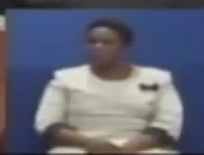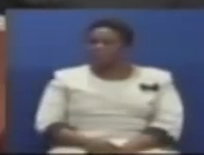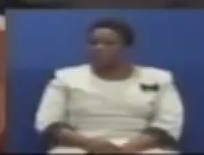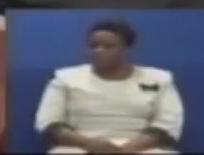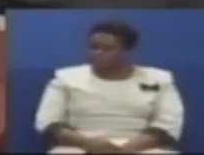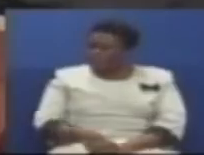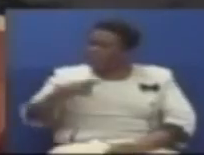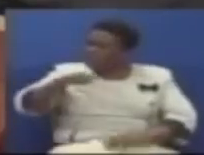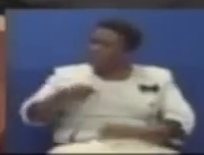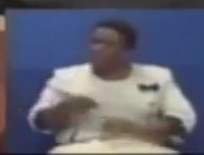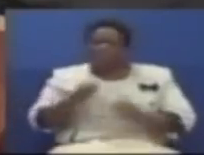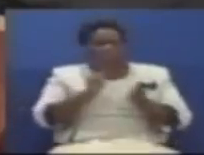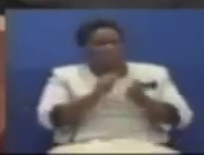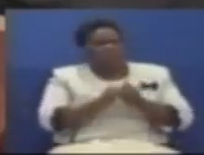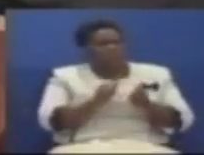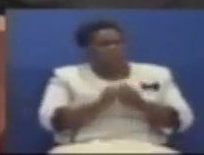kwamba kama siasa itakuwa mbaya.